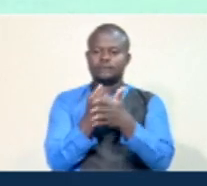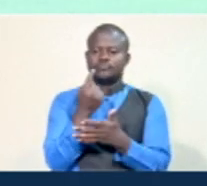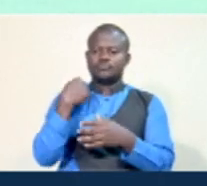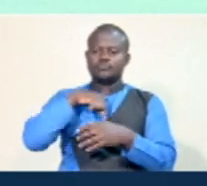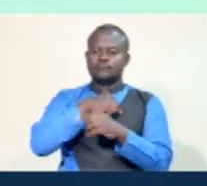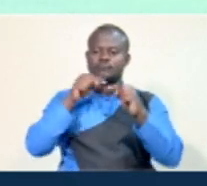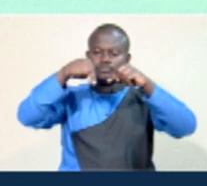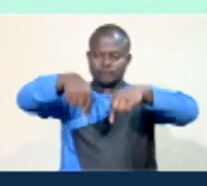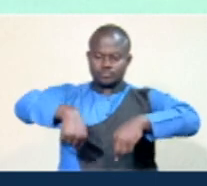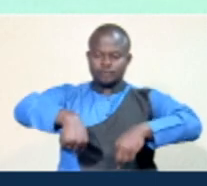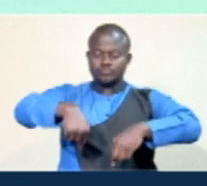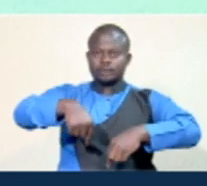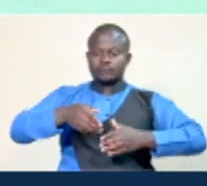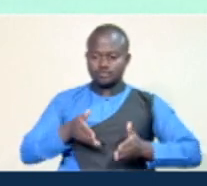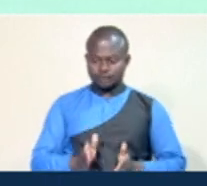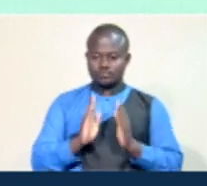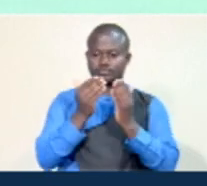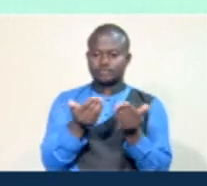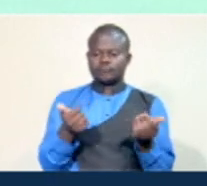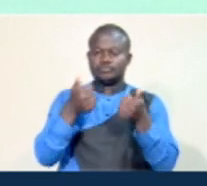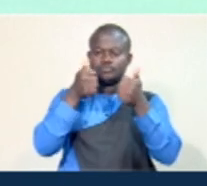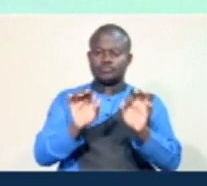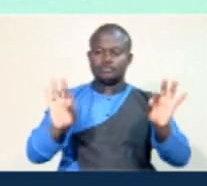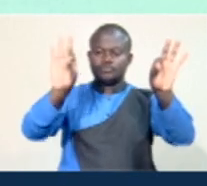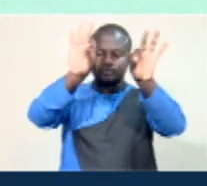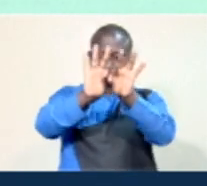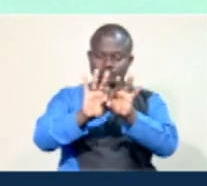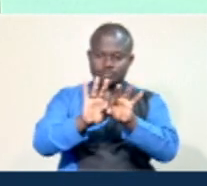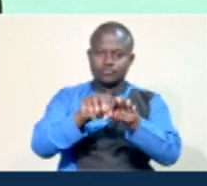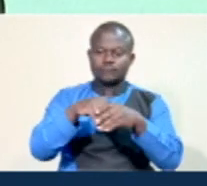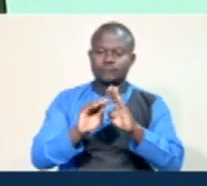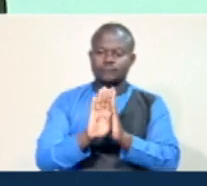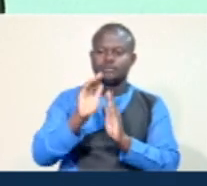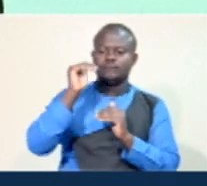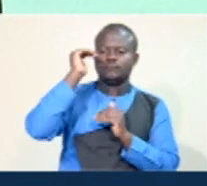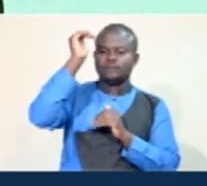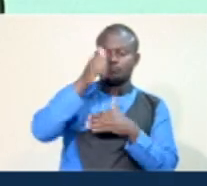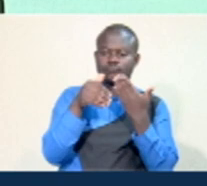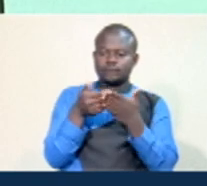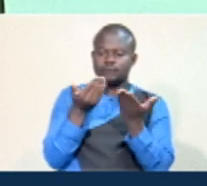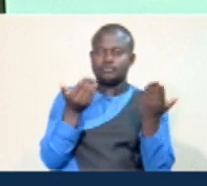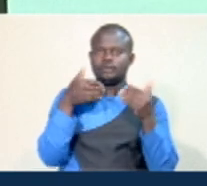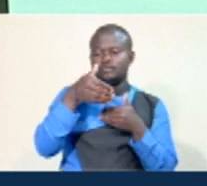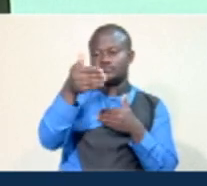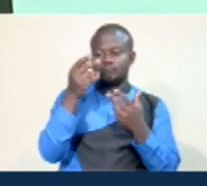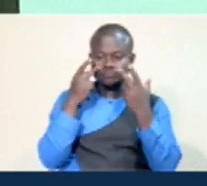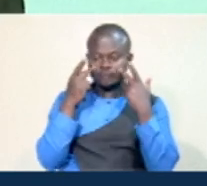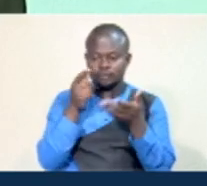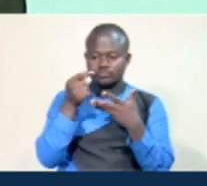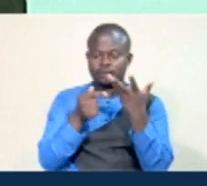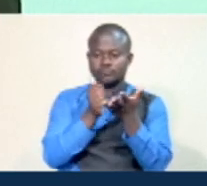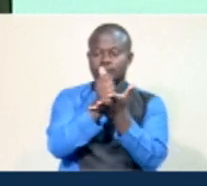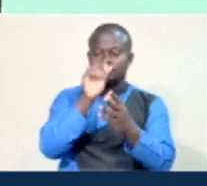munsi. Mwavutse muri abana bafite agaciro gakomeye. Mu mikurire yanyu mwagiye mubona ibibafasha